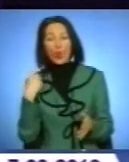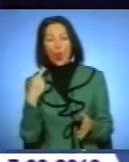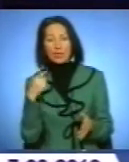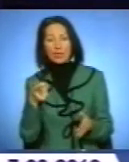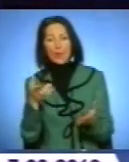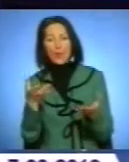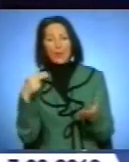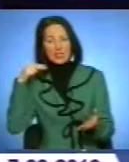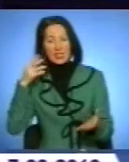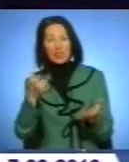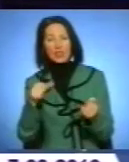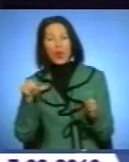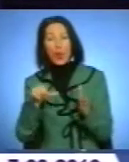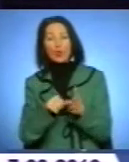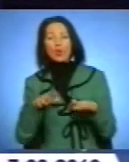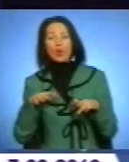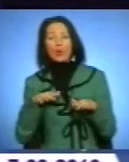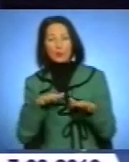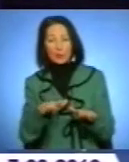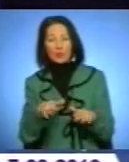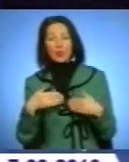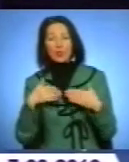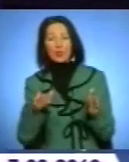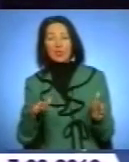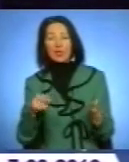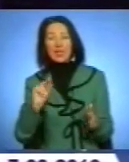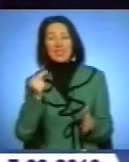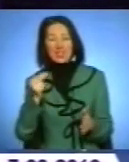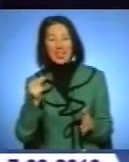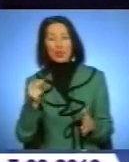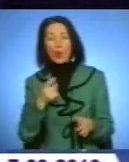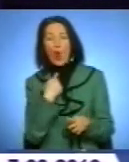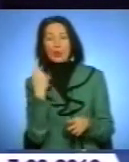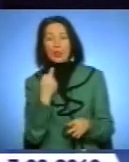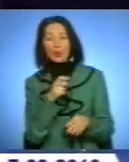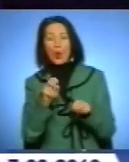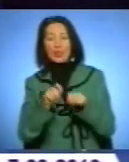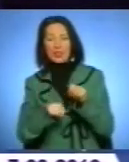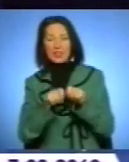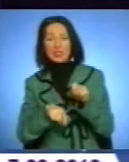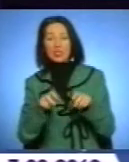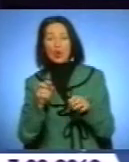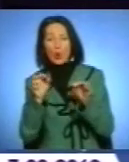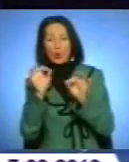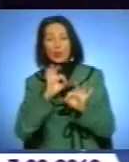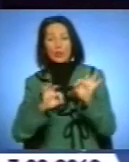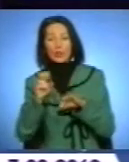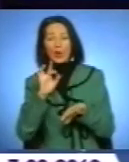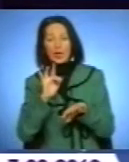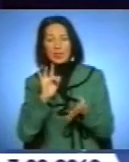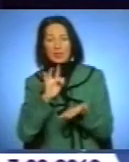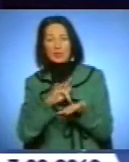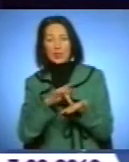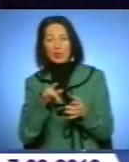участь у церемонії відкриття Черкаського обласного діагностично-консультативного центру та ознайомився з роботою одного з центрів з